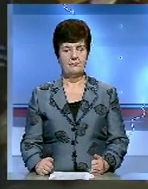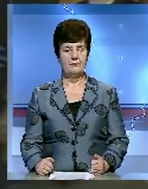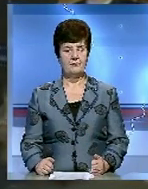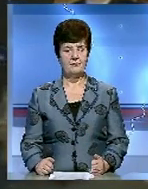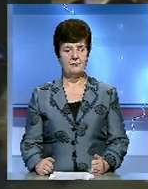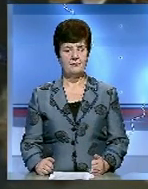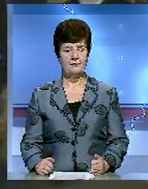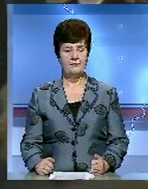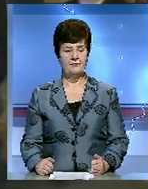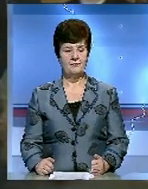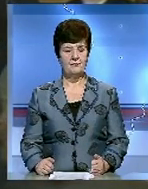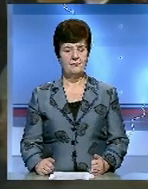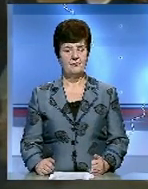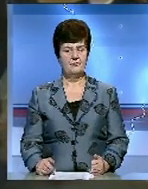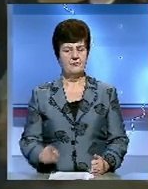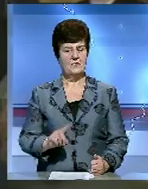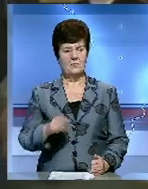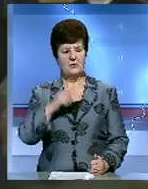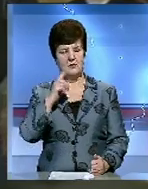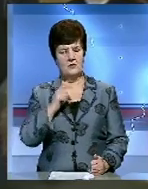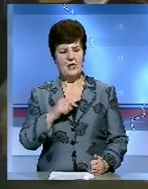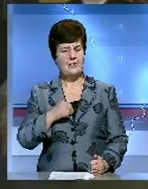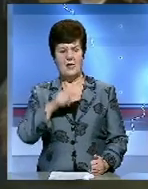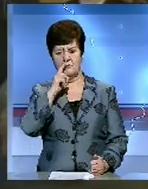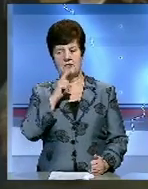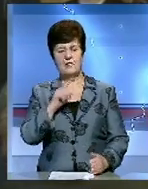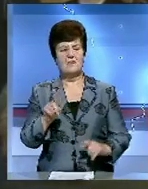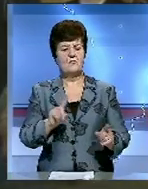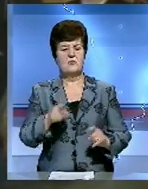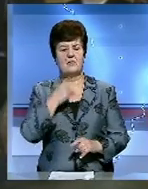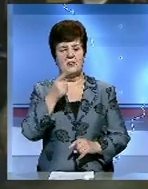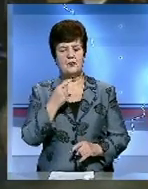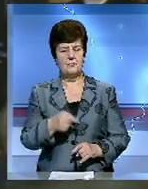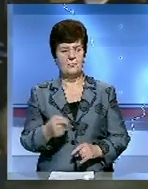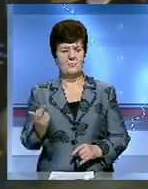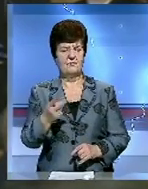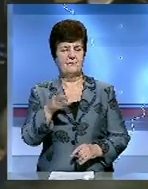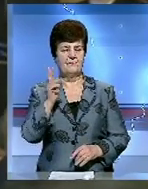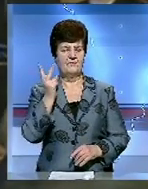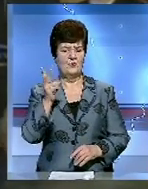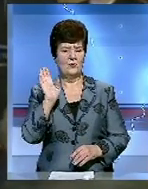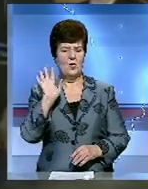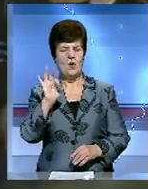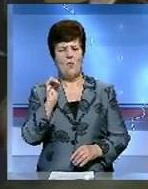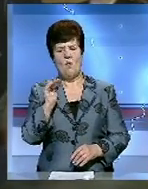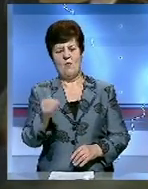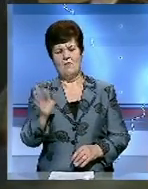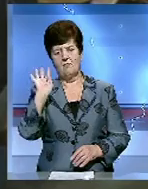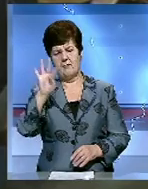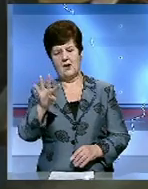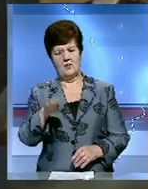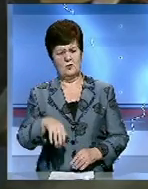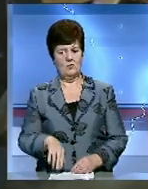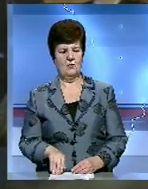Tu ce ai scris la teză? Da, n-am înțeles nimic ce să scriu, precis 2 am eu. Of, eu 4. Da, tu ce